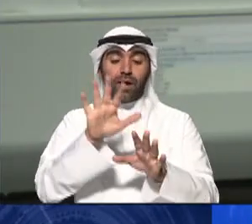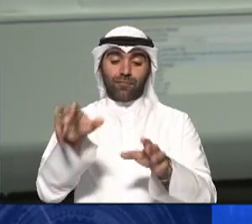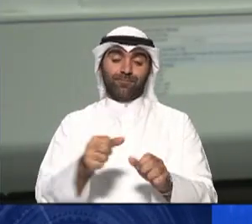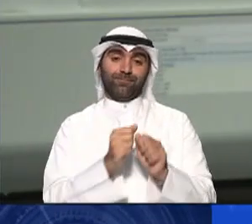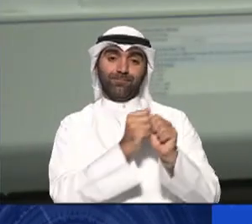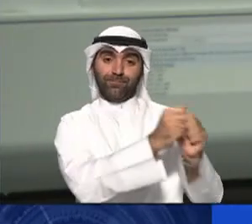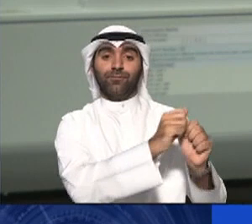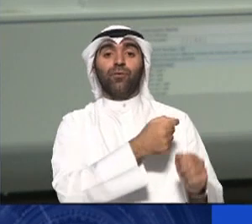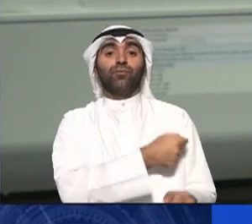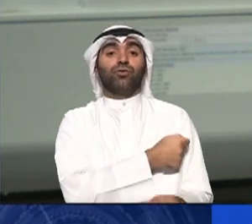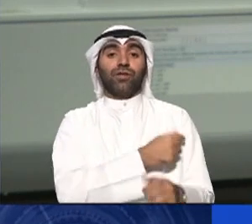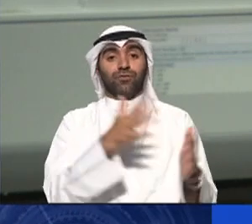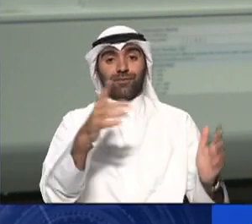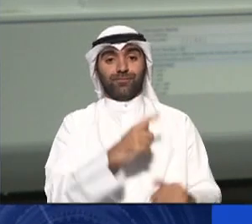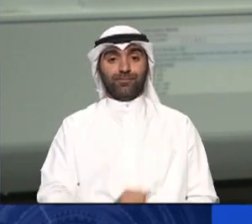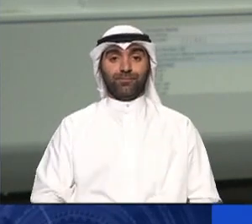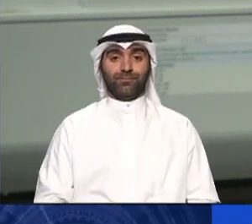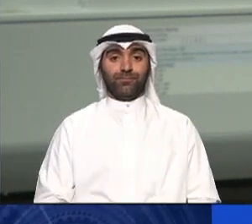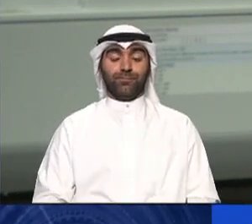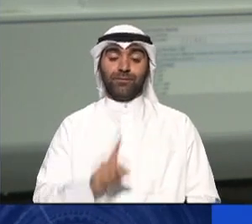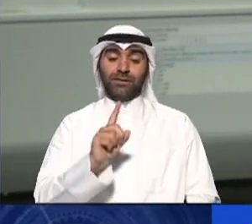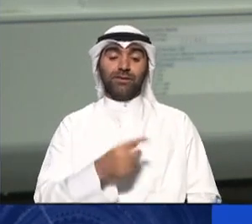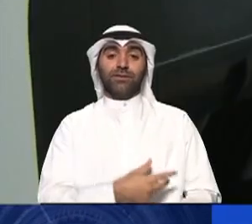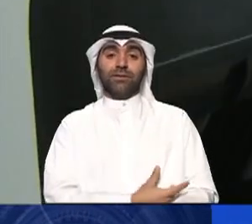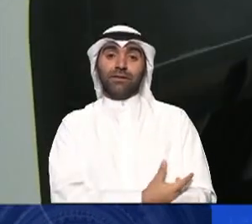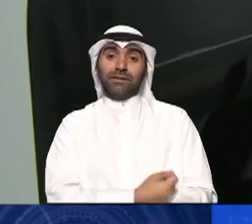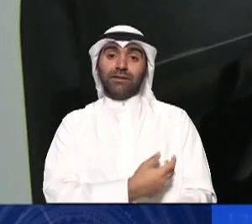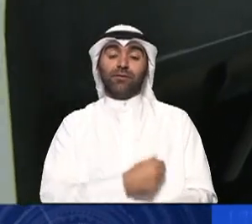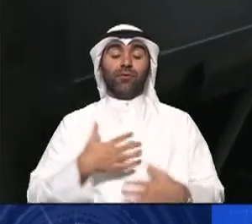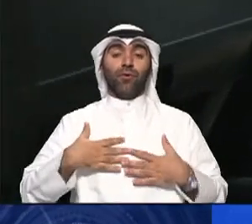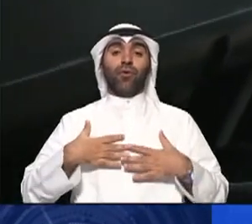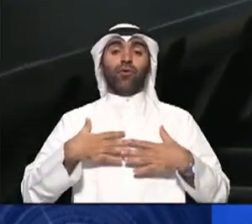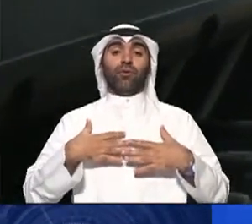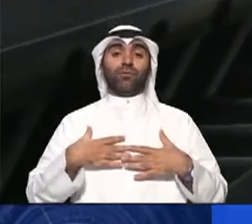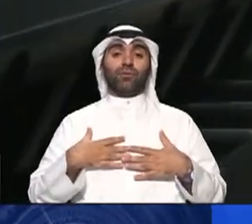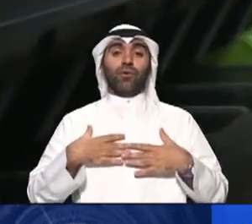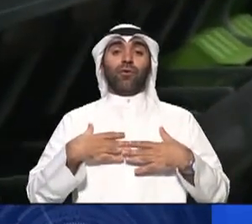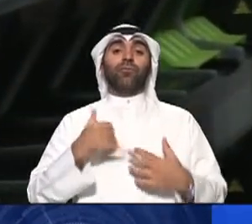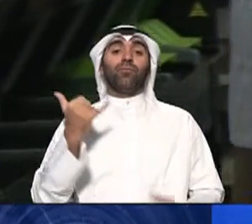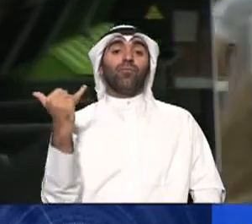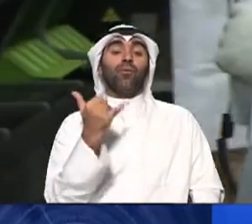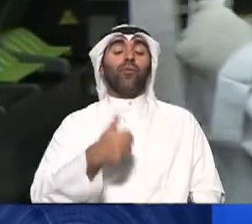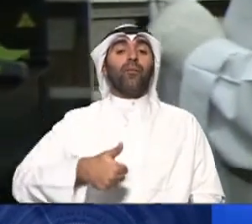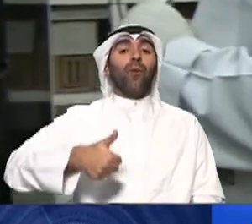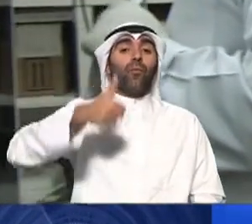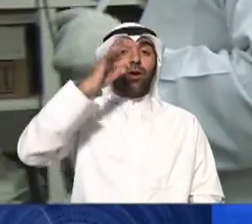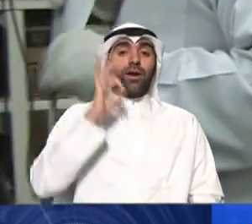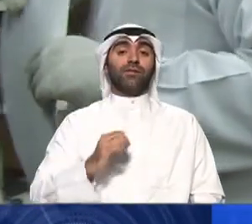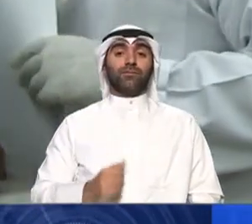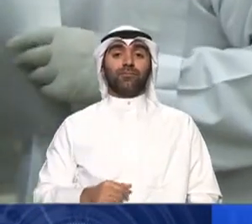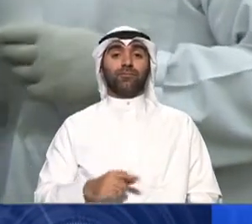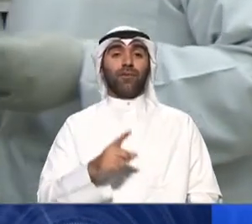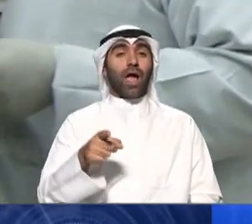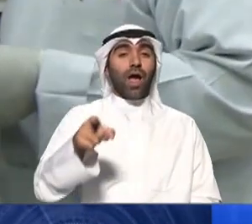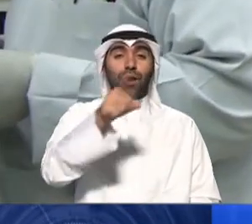الأنف والأهم عينات تكون من الجهاز التنفسي. مختبرات الصحة العامة أرسلت عينات خاصة بفيروس